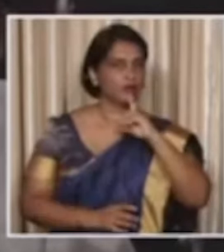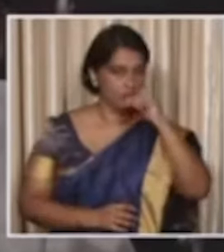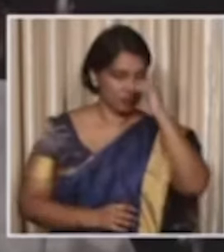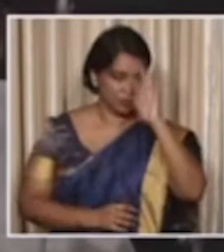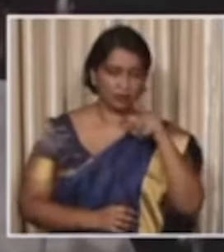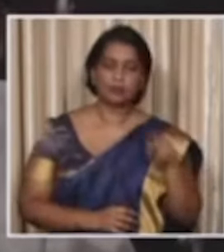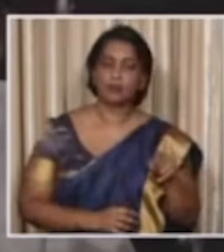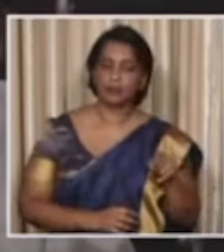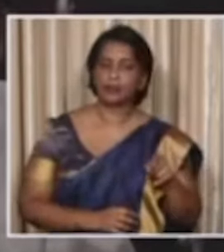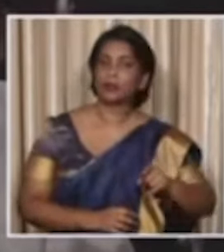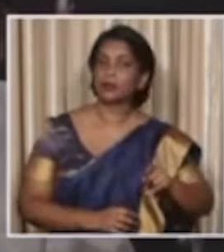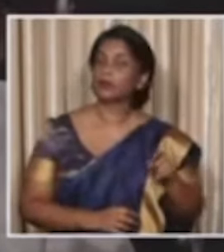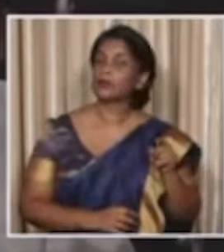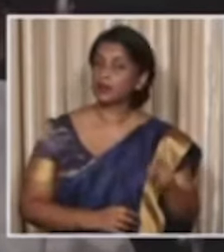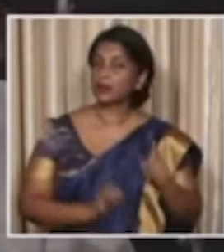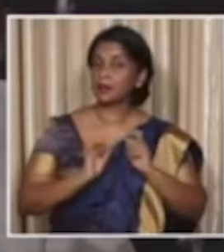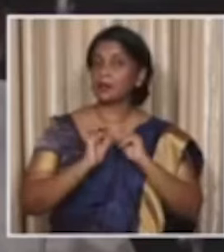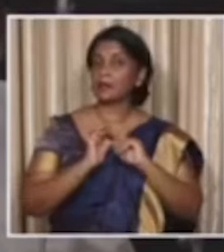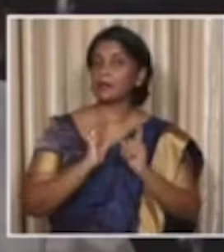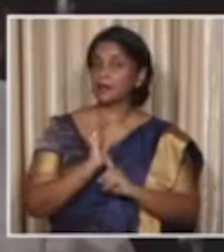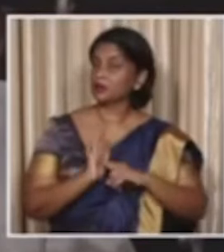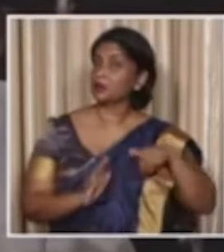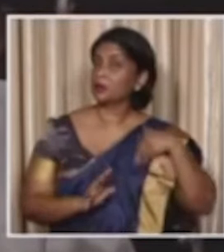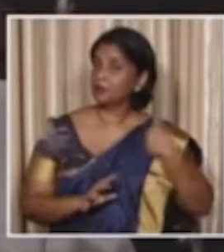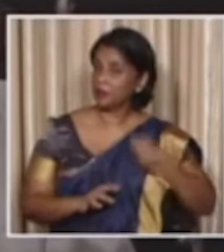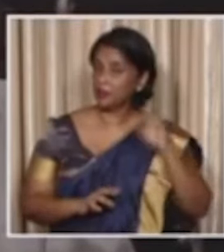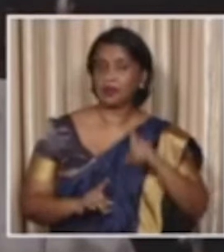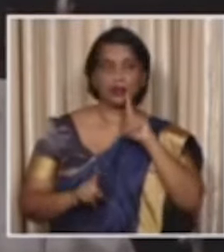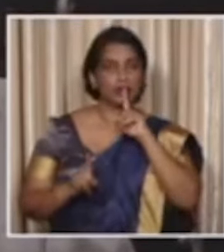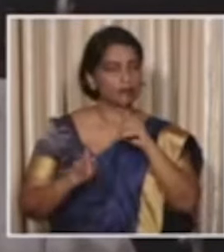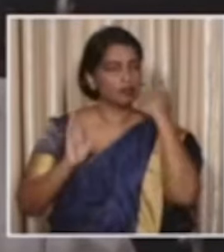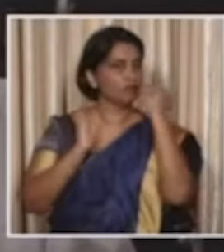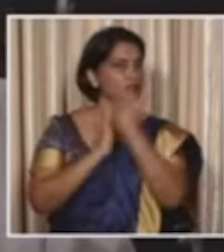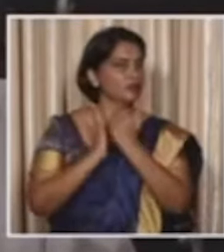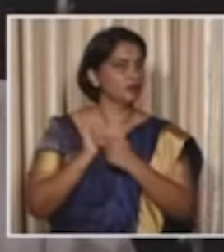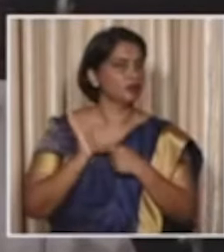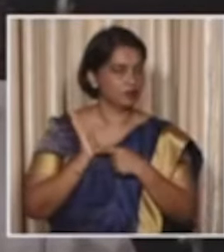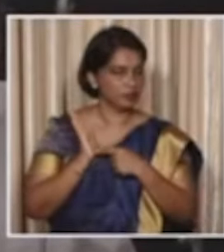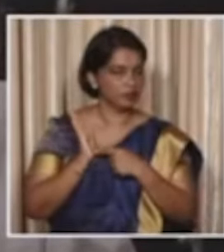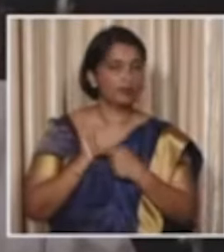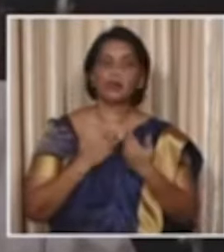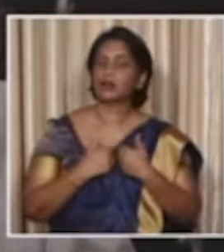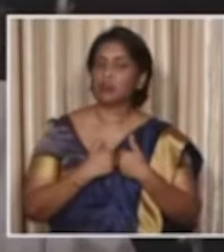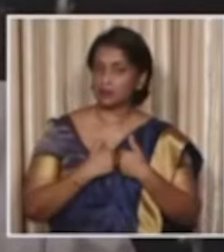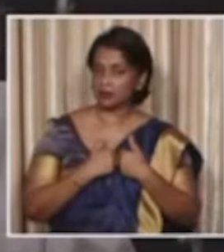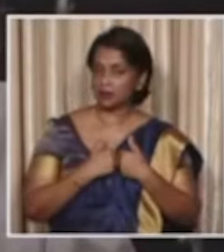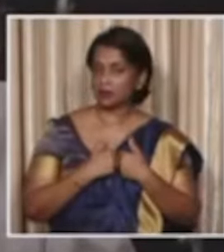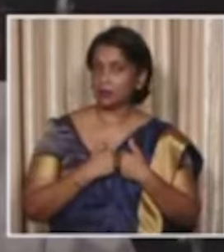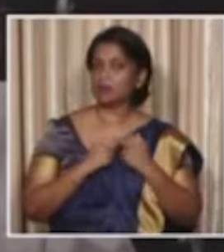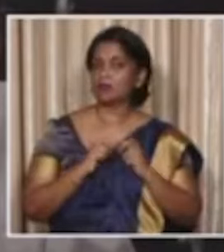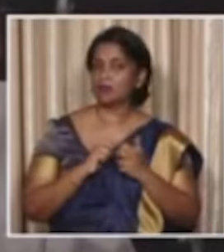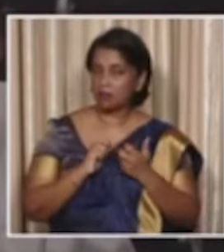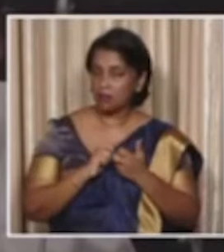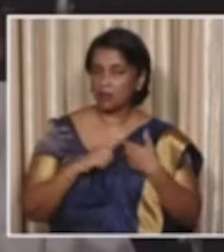කතානායකතුමනි, මේ පනතේ ප්‍රධාන වශයෙන් කියවෙන කාරණාව තමයි අපි